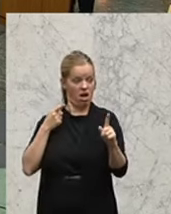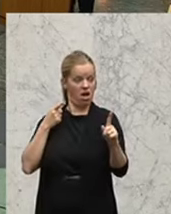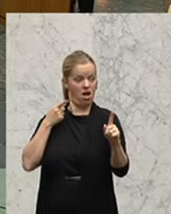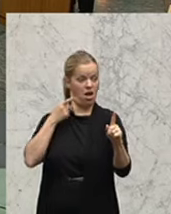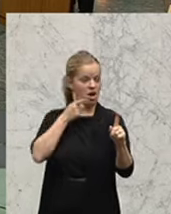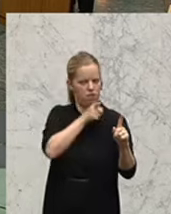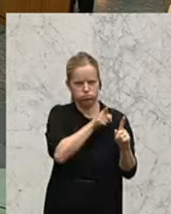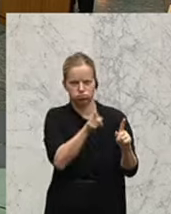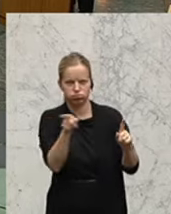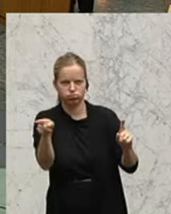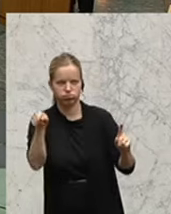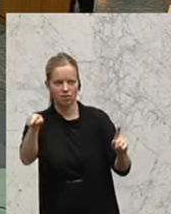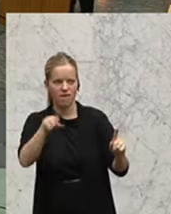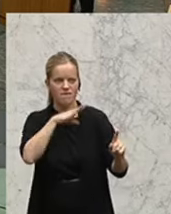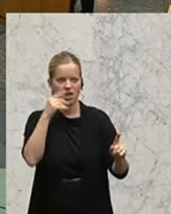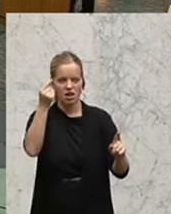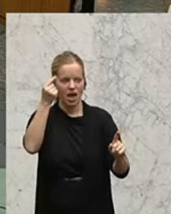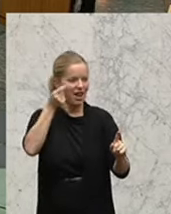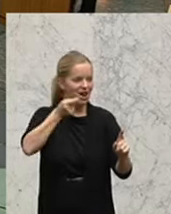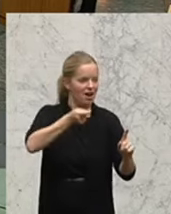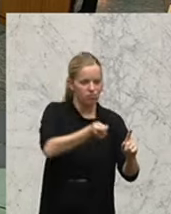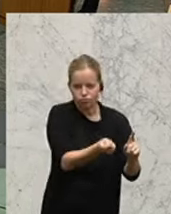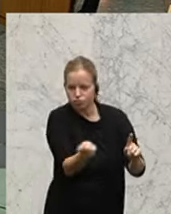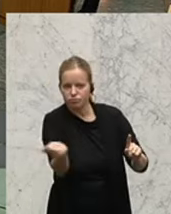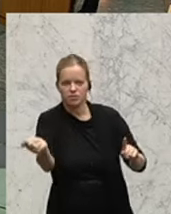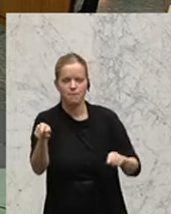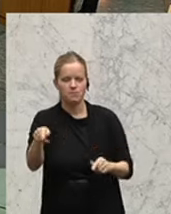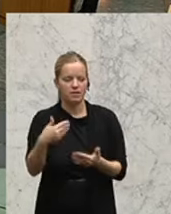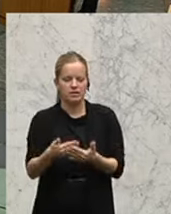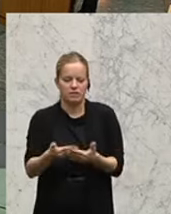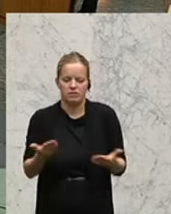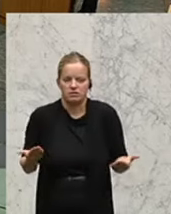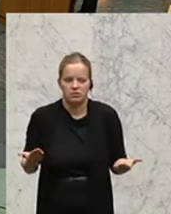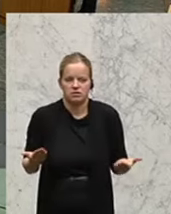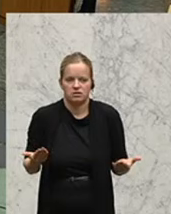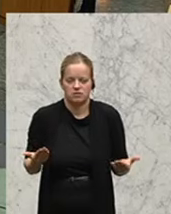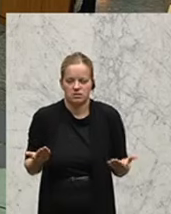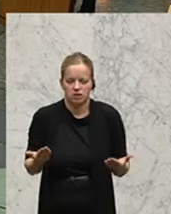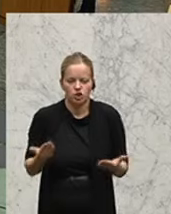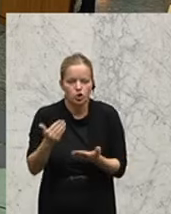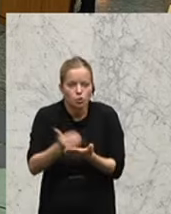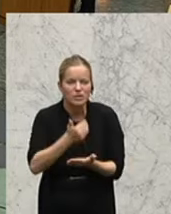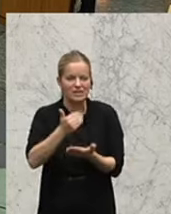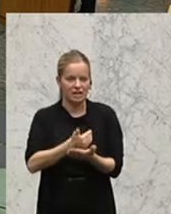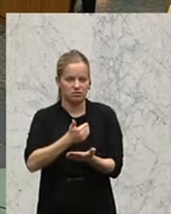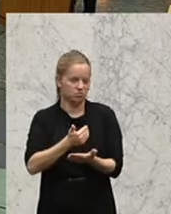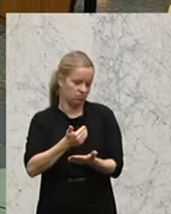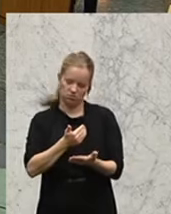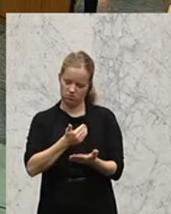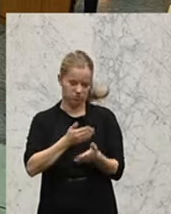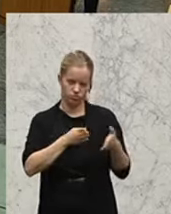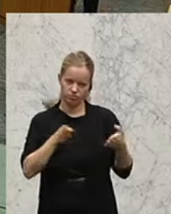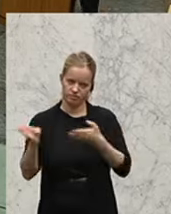Geld fließt in einen Kanal, wo es den Nutzen nicht stiften kann, den es stiften sollte. Und wenn wir vor